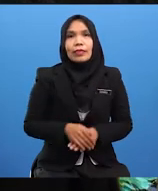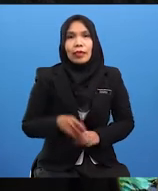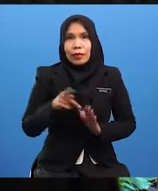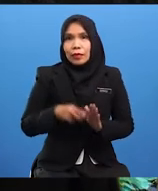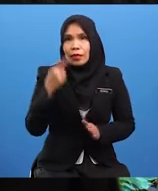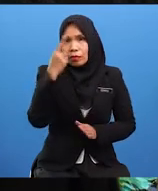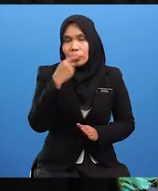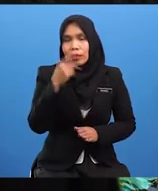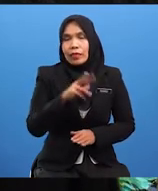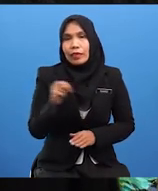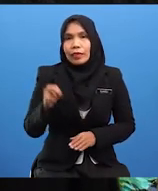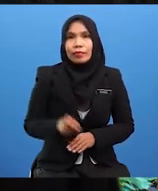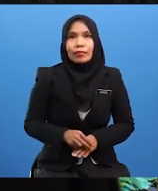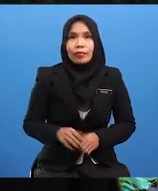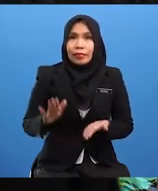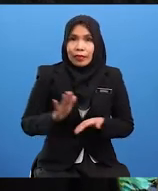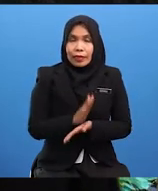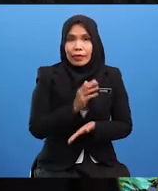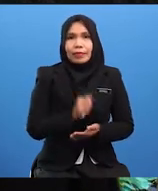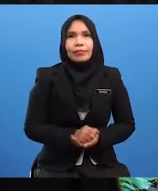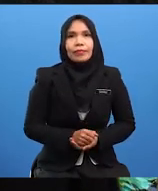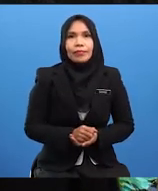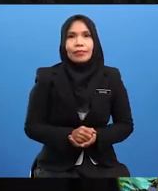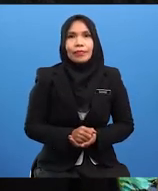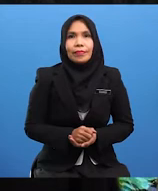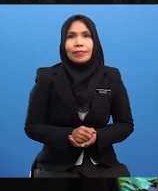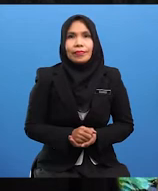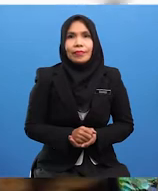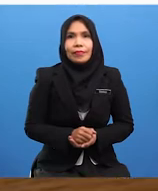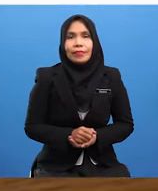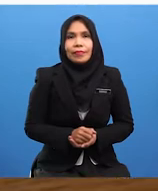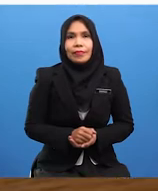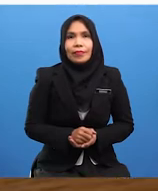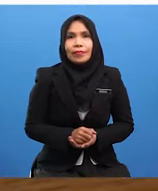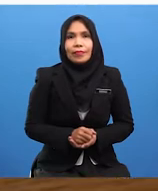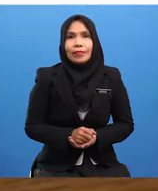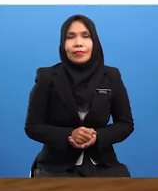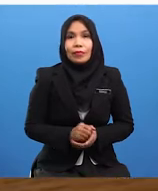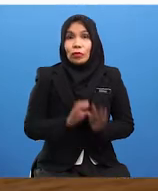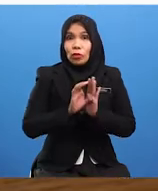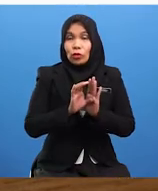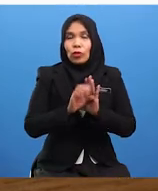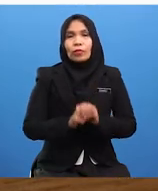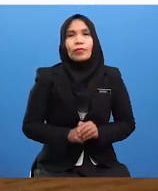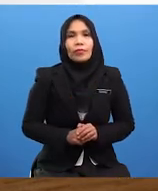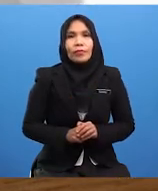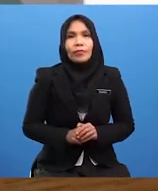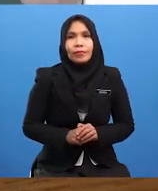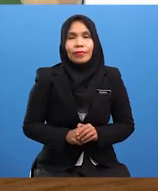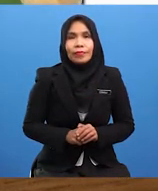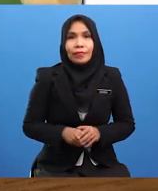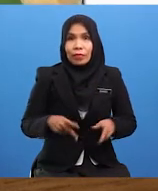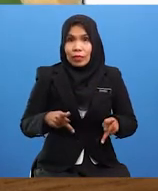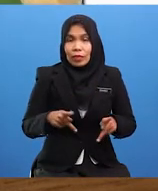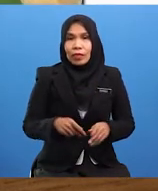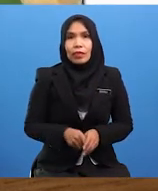Terdapat pelbagai kaedah stensil. Di antaranya ialah kaedah potongan kertas